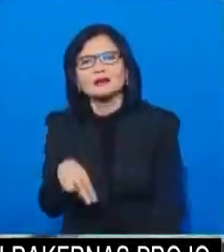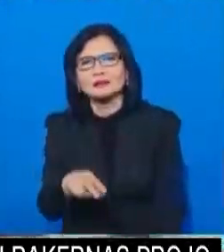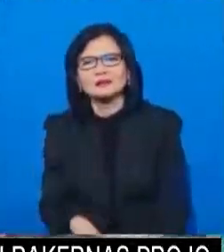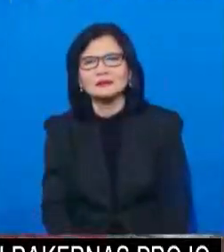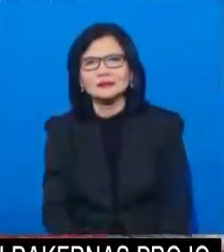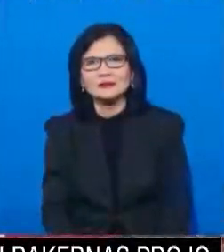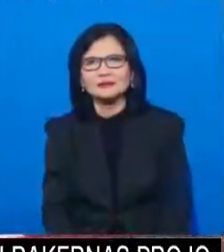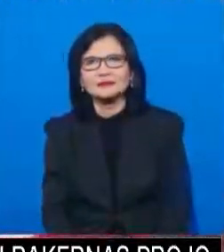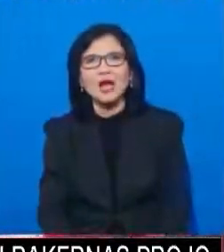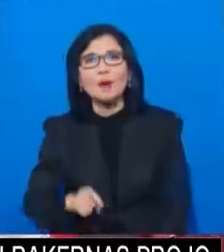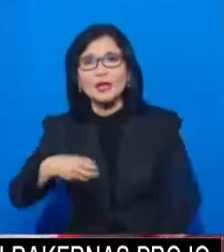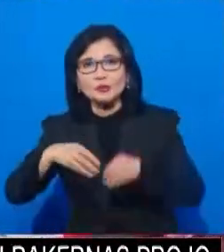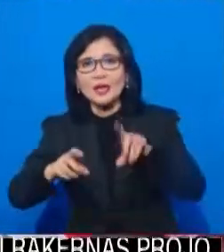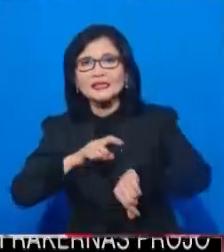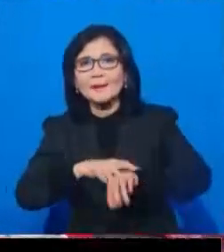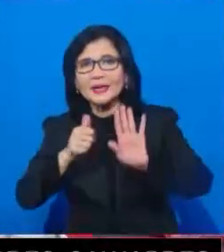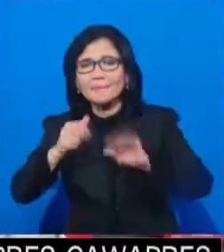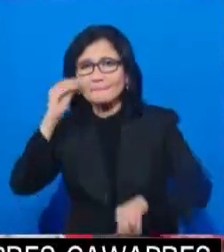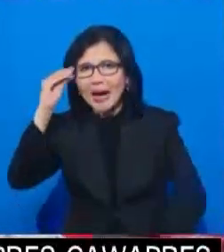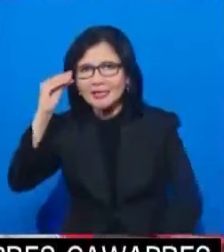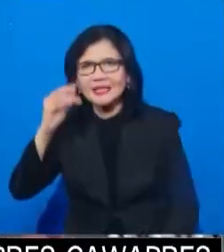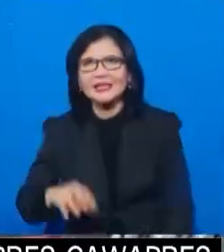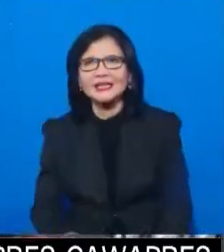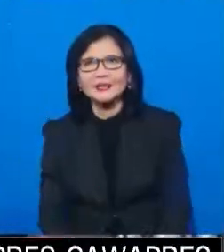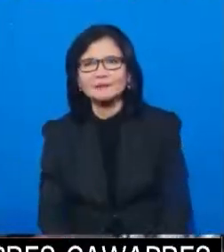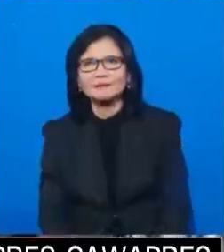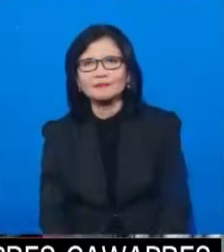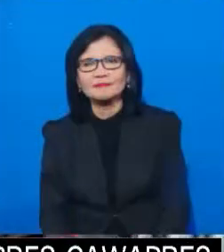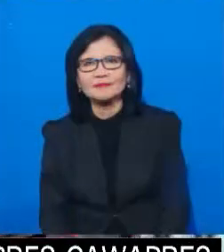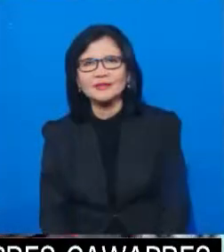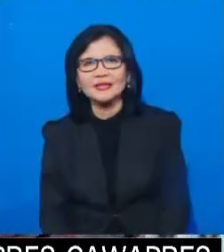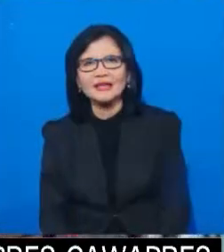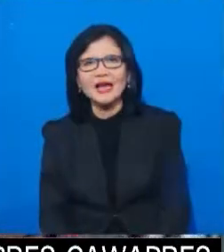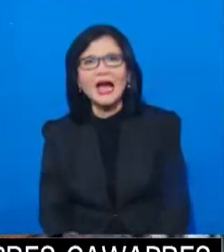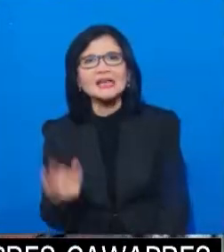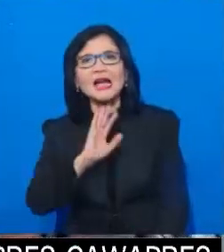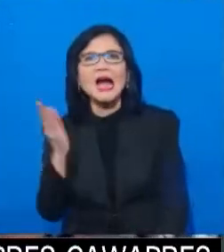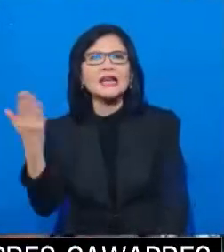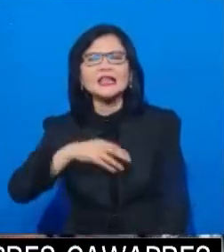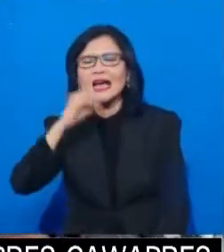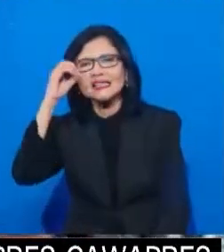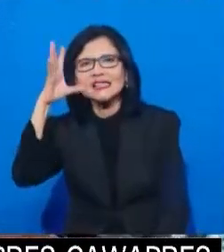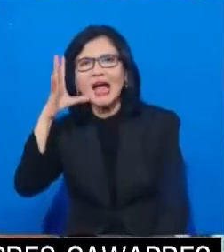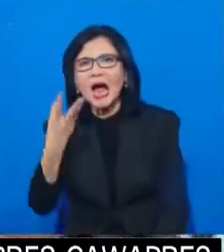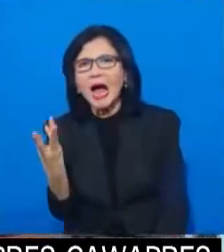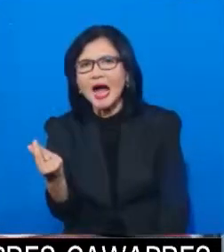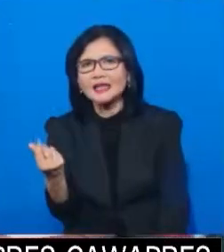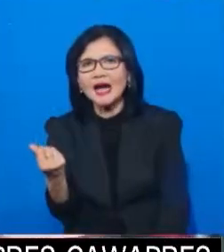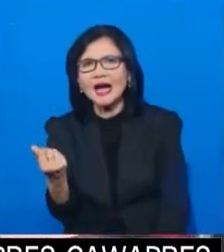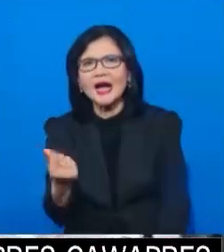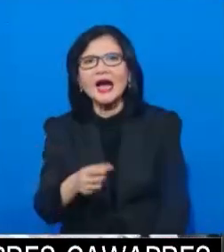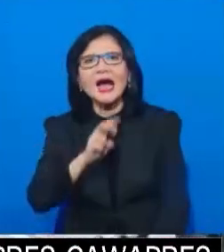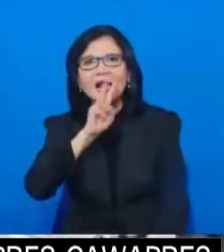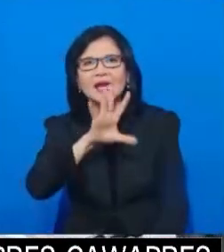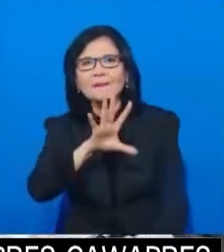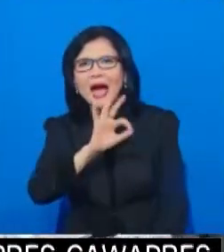Mulai berjualan sejak pukul 6 pagi, kalau Anda tidak mau kehabisan, disarankan jangan datang kesiangan ya. Harga lontong dibanderol mulai dari